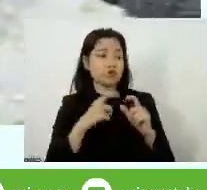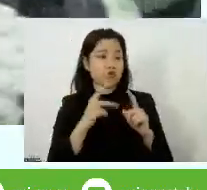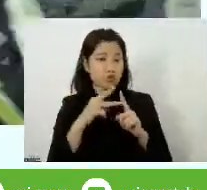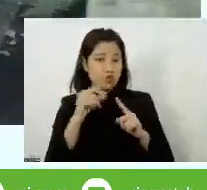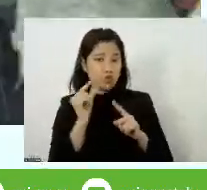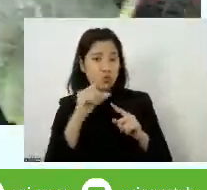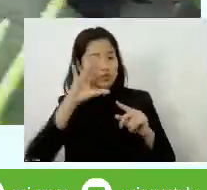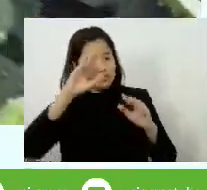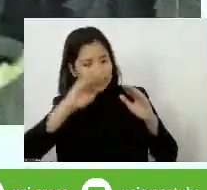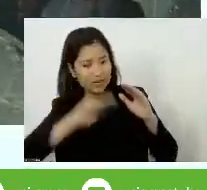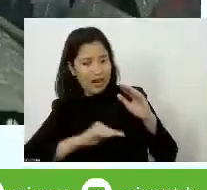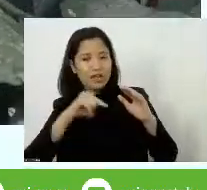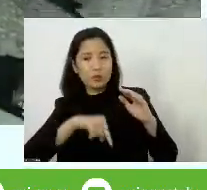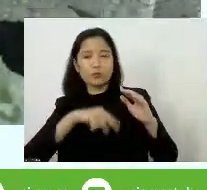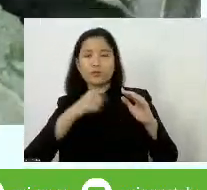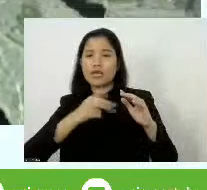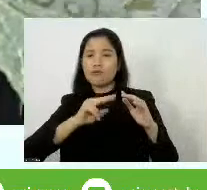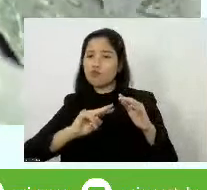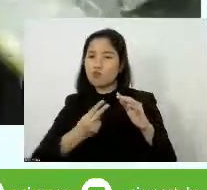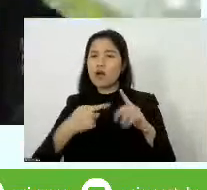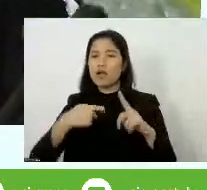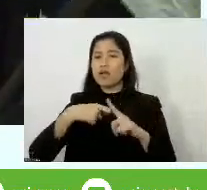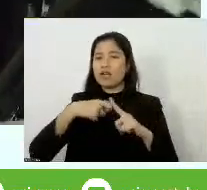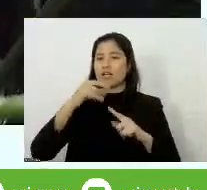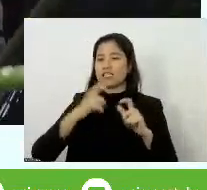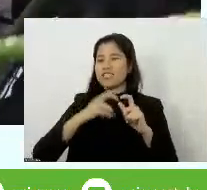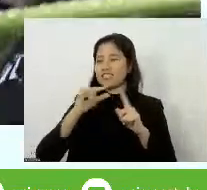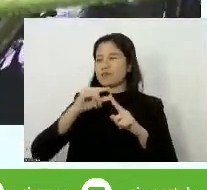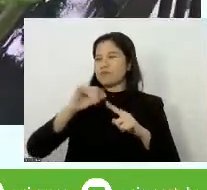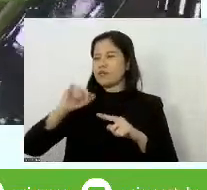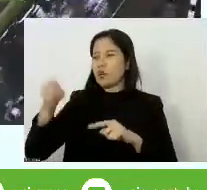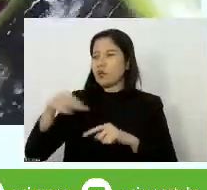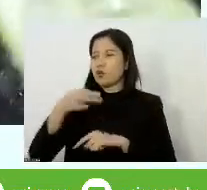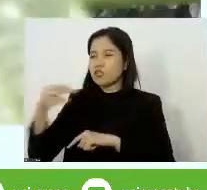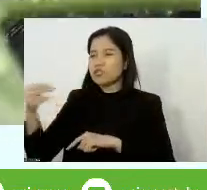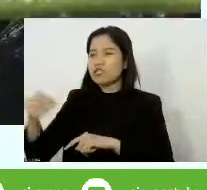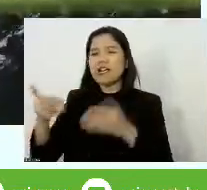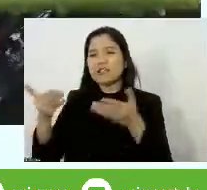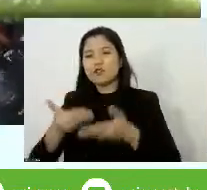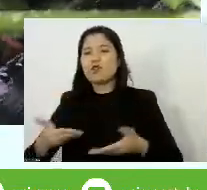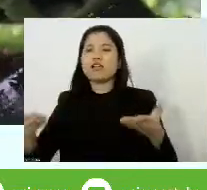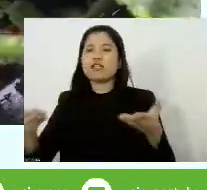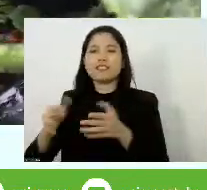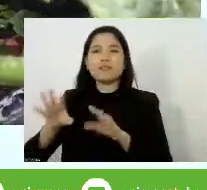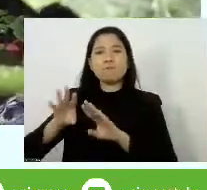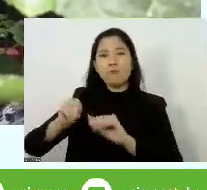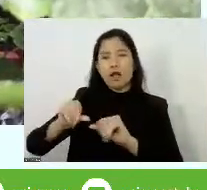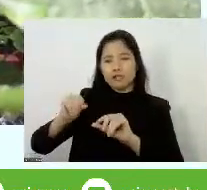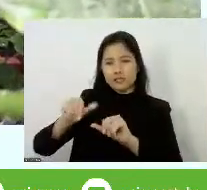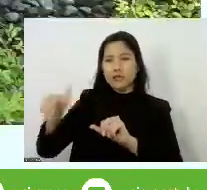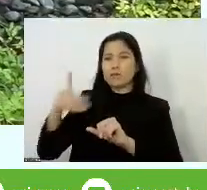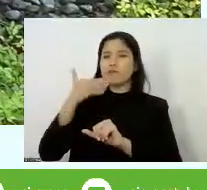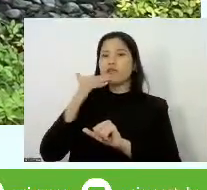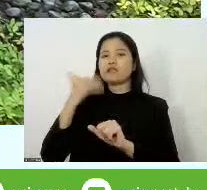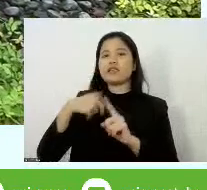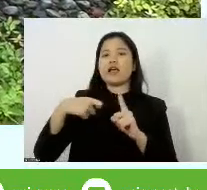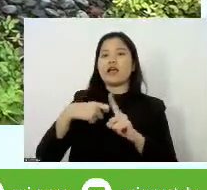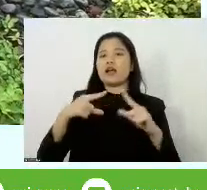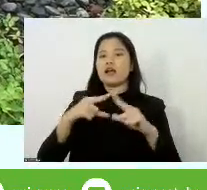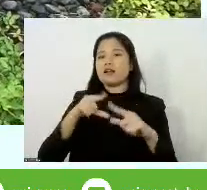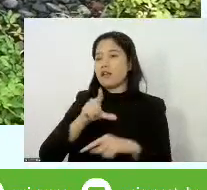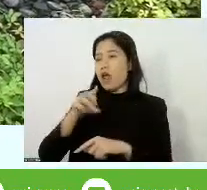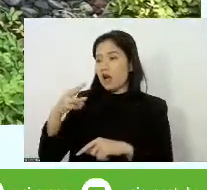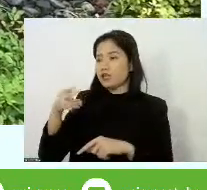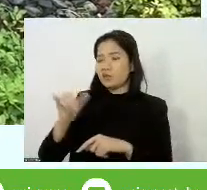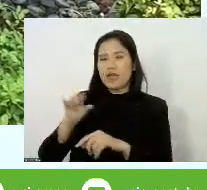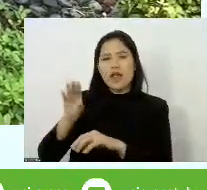jauh lebih krispi beda sama di Indonesia yang kalau ditanam di saya pikir yang basah atau hidroponik.di seks yang lebih apa ya lebih